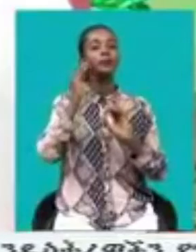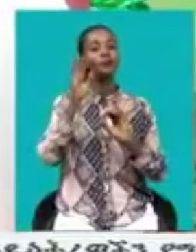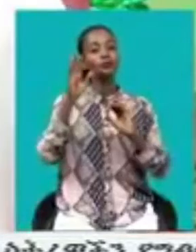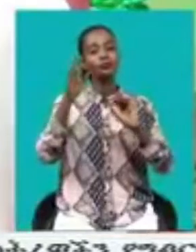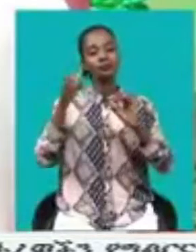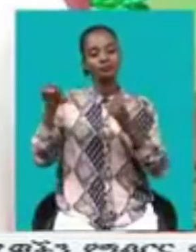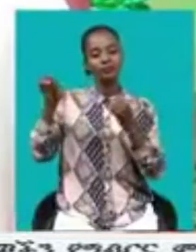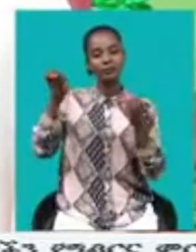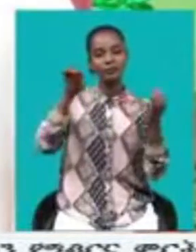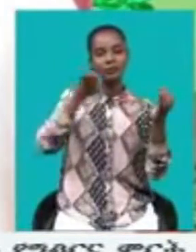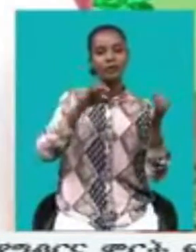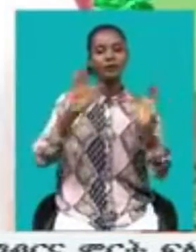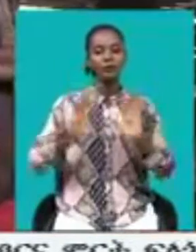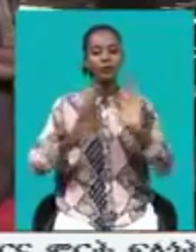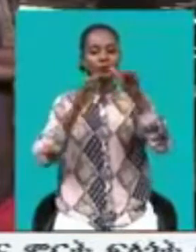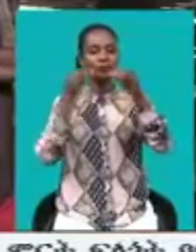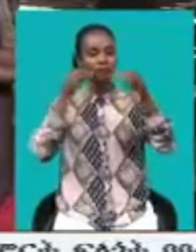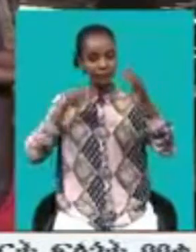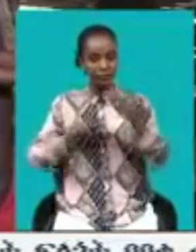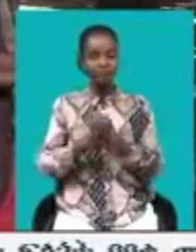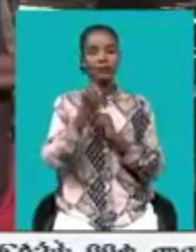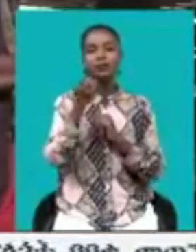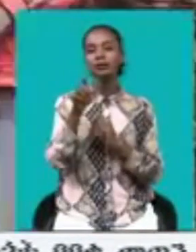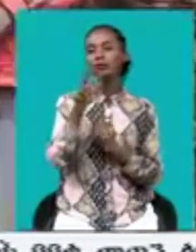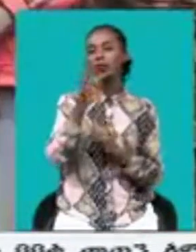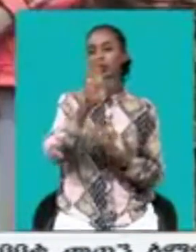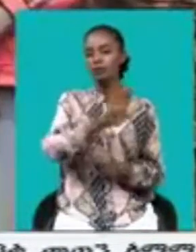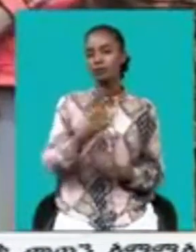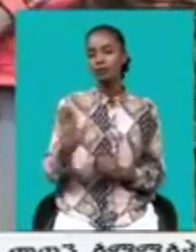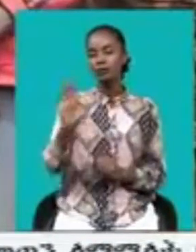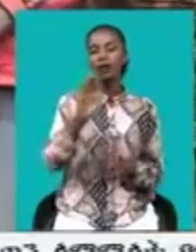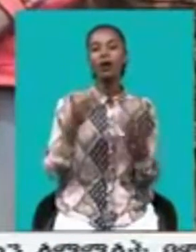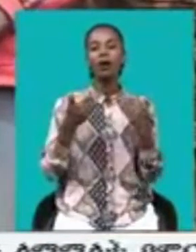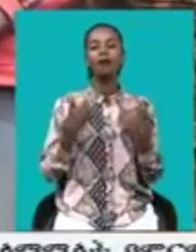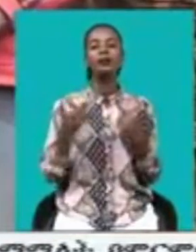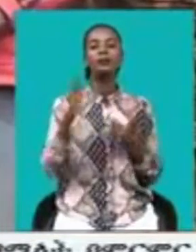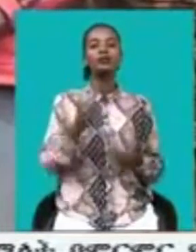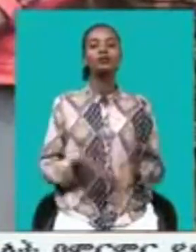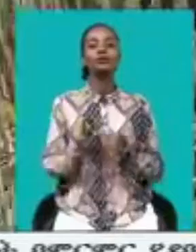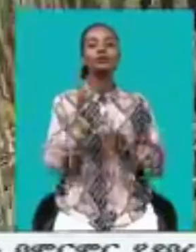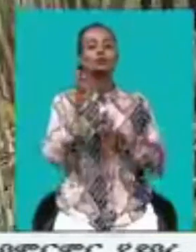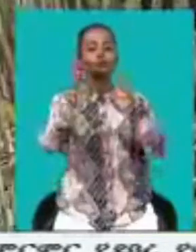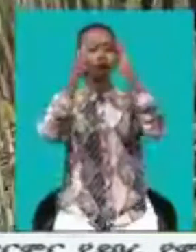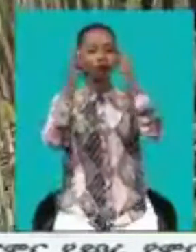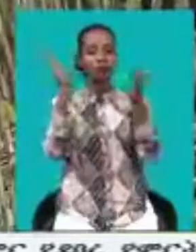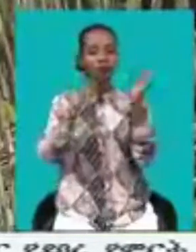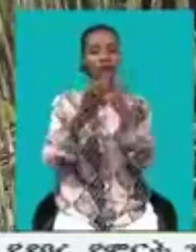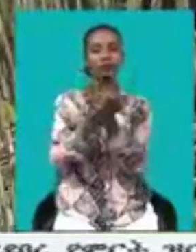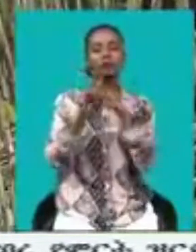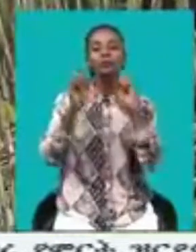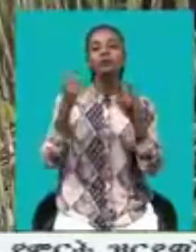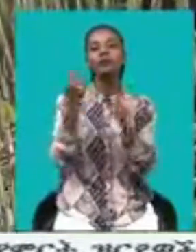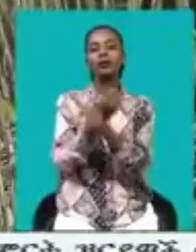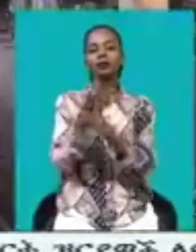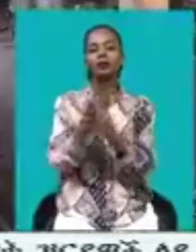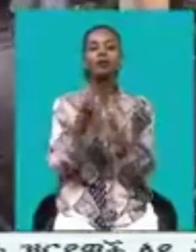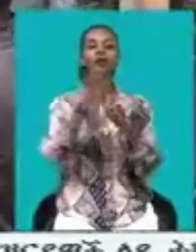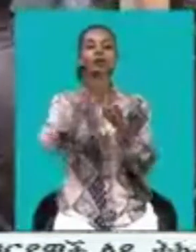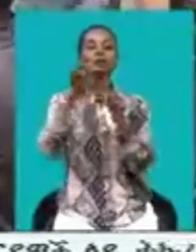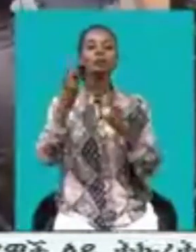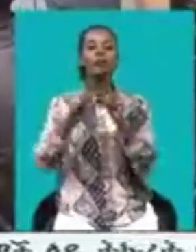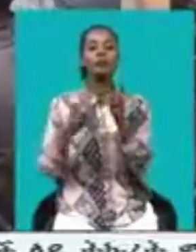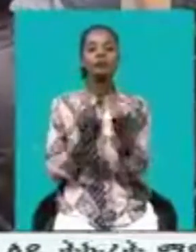ያፈሳል፣ ጎርፍም ቤታችን ውስጥ ይገባል። ይችን እናት ከነ ልጆቿ ያለባቸውን የመኖሪያ ቤት ችግር መፍታት የሚያስችሉ ተግባራት በክልሉ